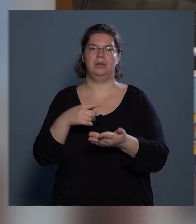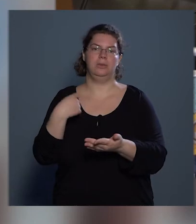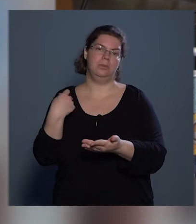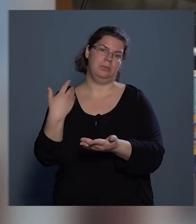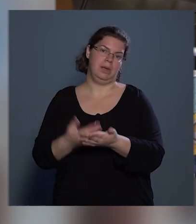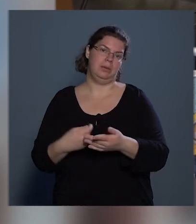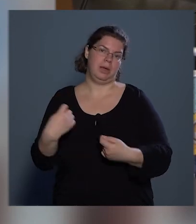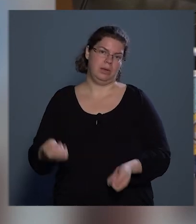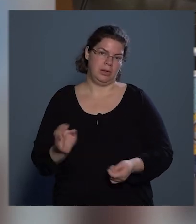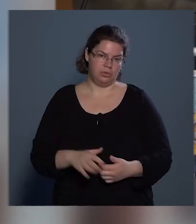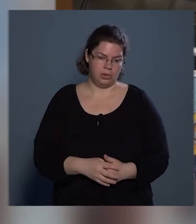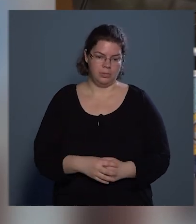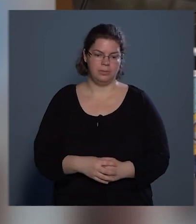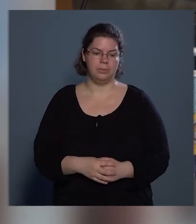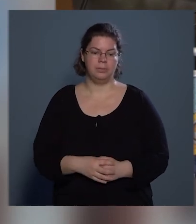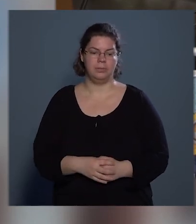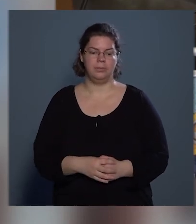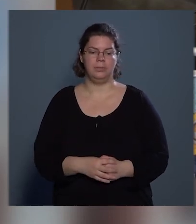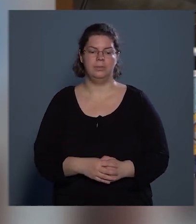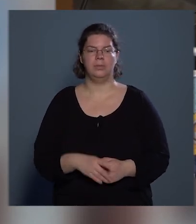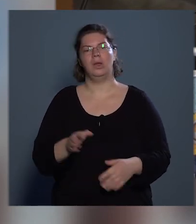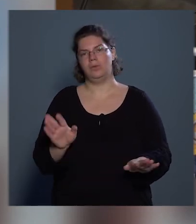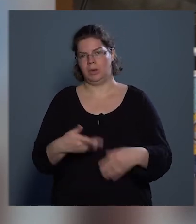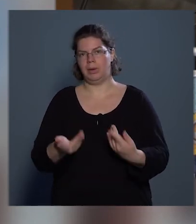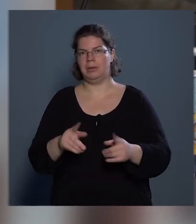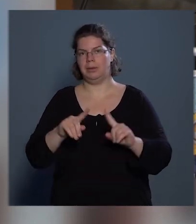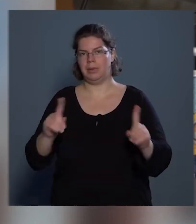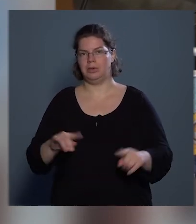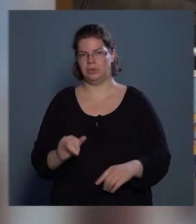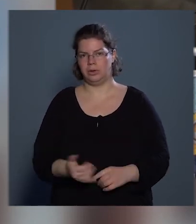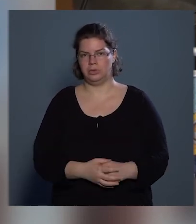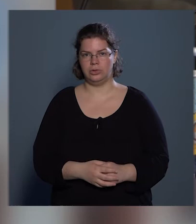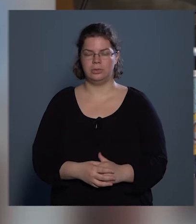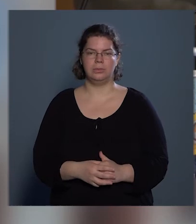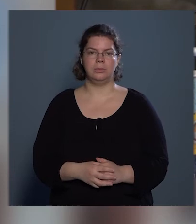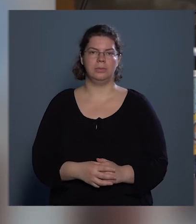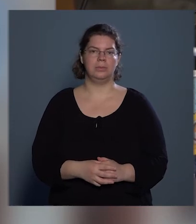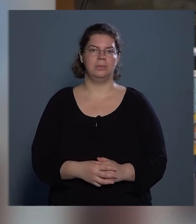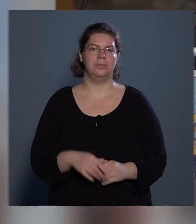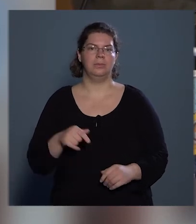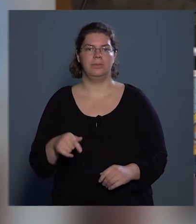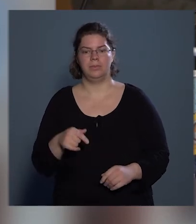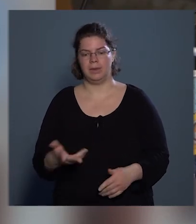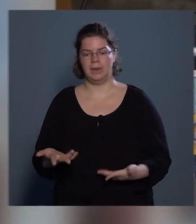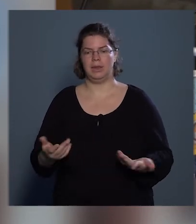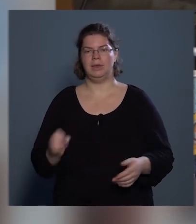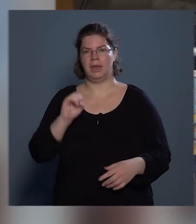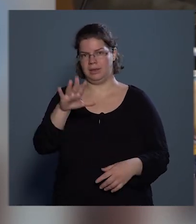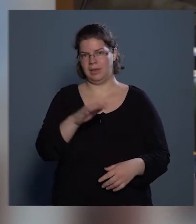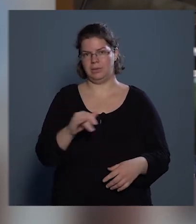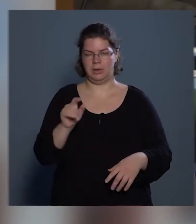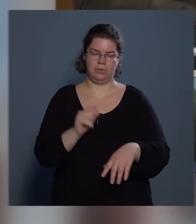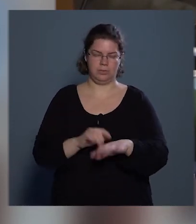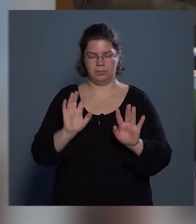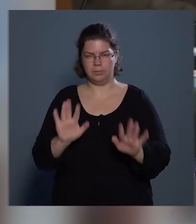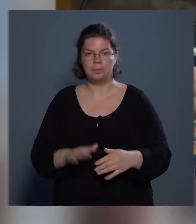én... Mit? Bármi másra is, bocsánat. Jó, akkor ezt is szólom, de hogy 15 éves. Az én határozati